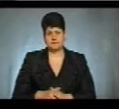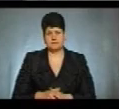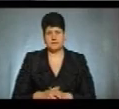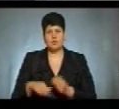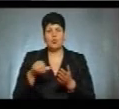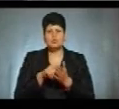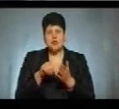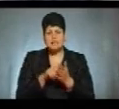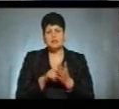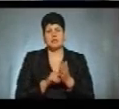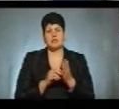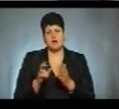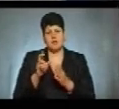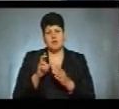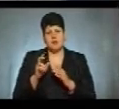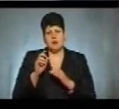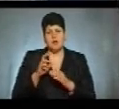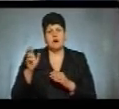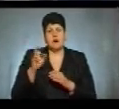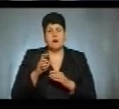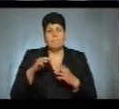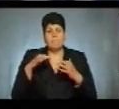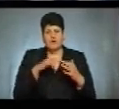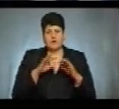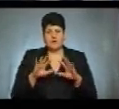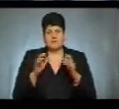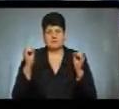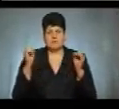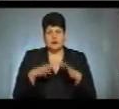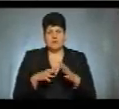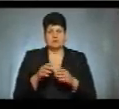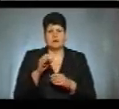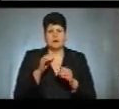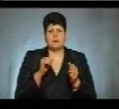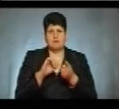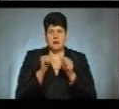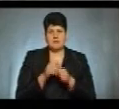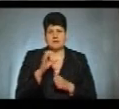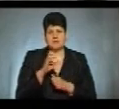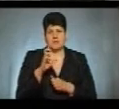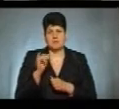Учасники бойових дій збираються біля пам'ятника Степану Бандері в центрі Тернополя. Вирушають о 16-й годині.